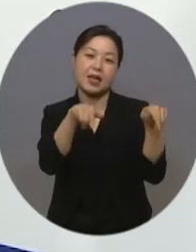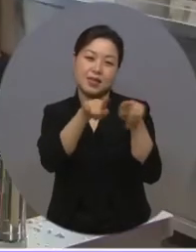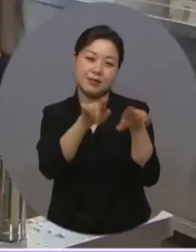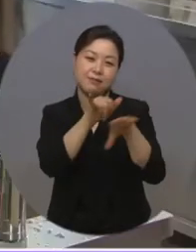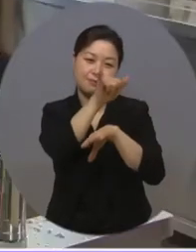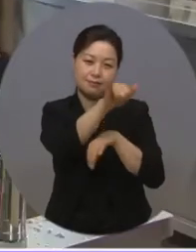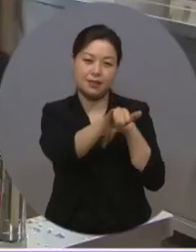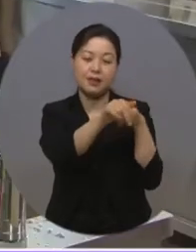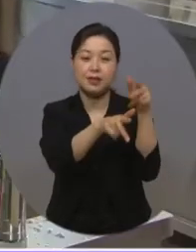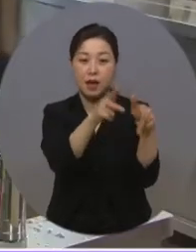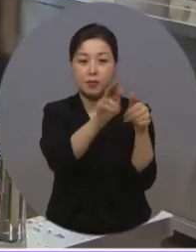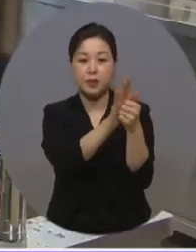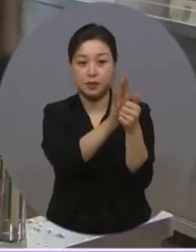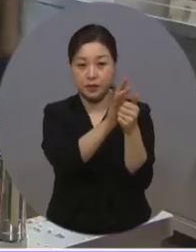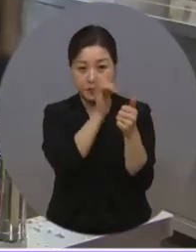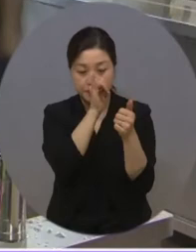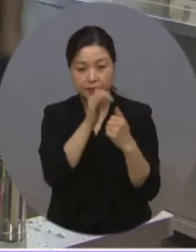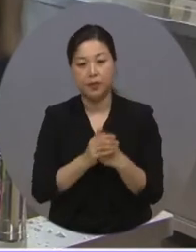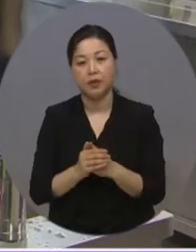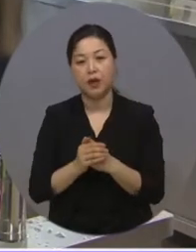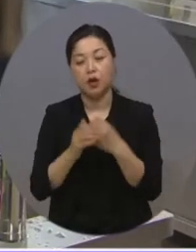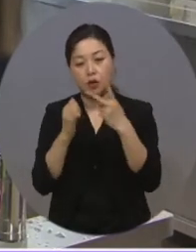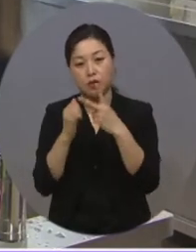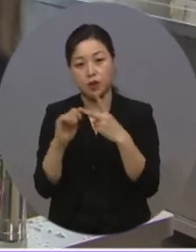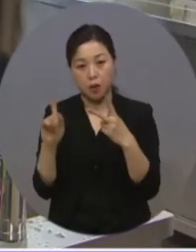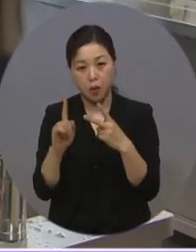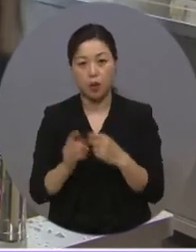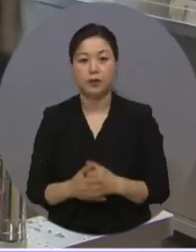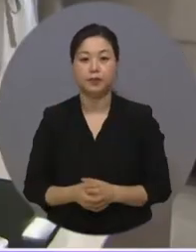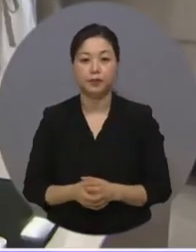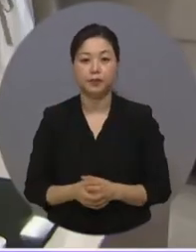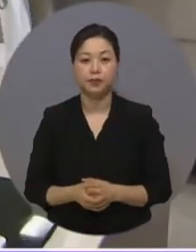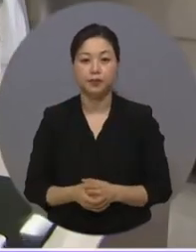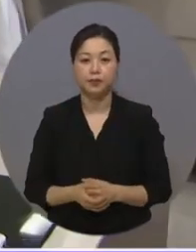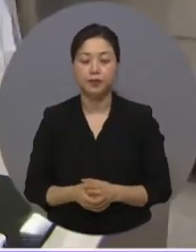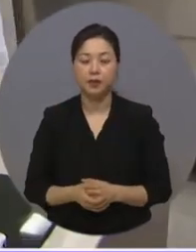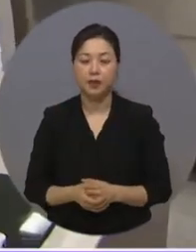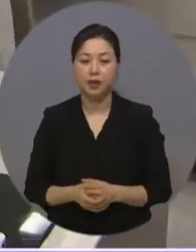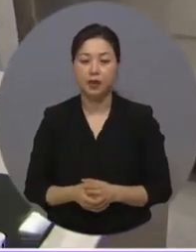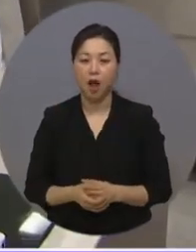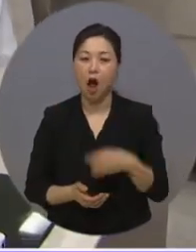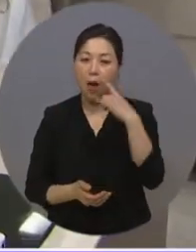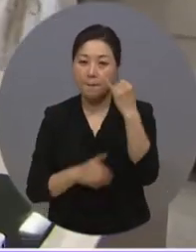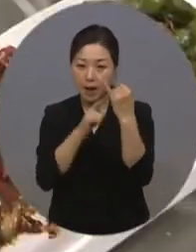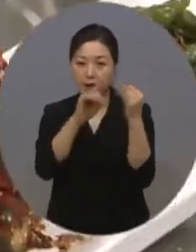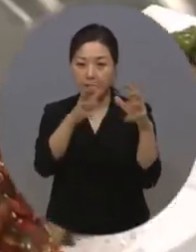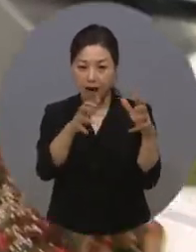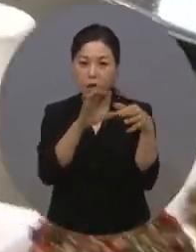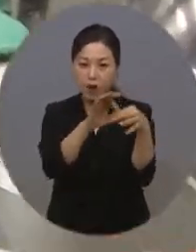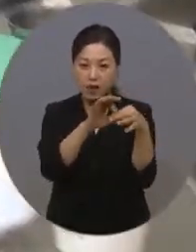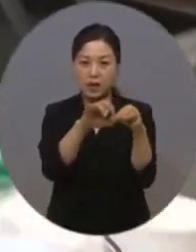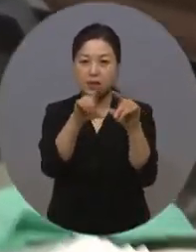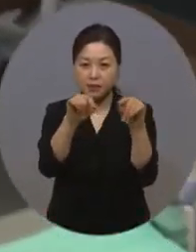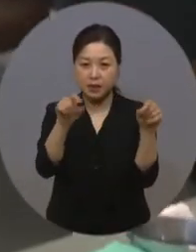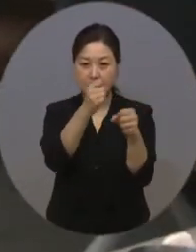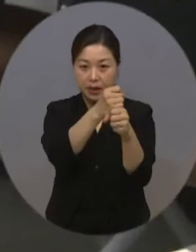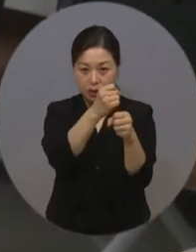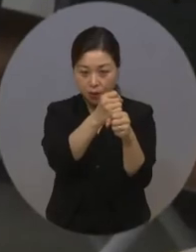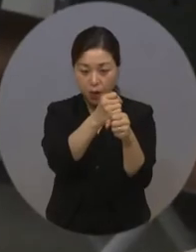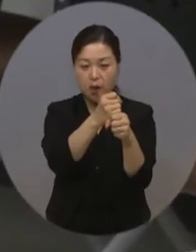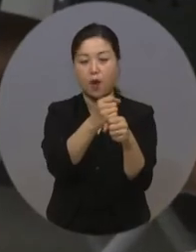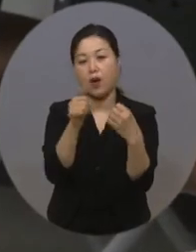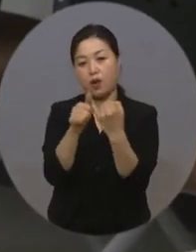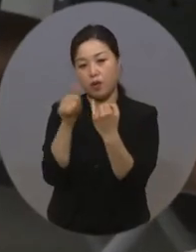이고요 두번째로는 아 자기 엄마의 나라에 대한 는 집을 만들어 보거나 남편과 함께 그